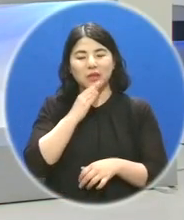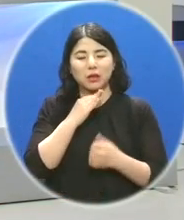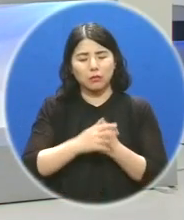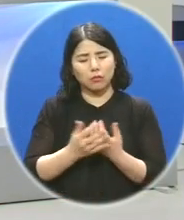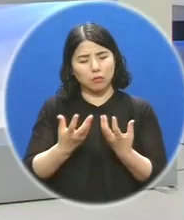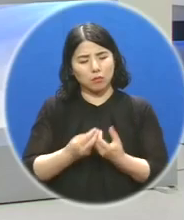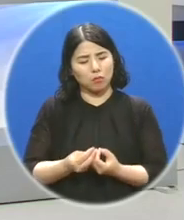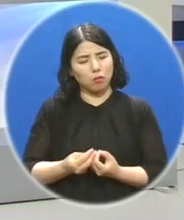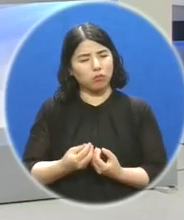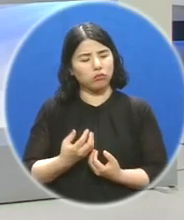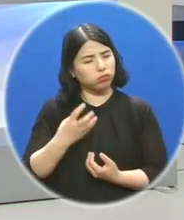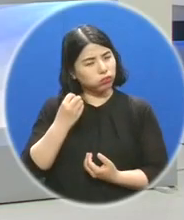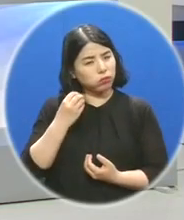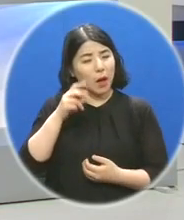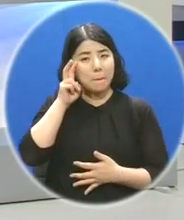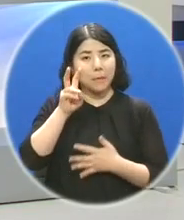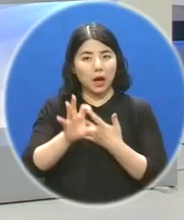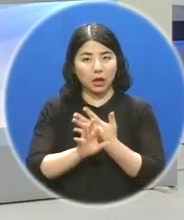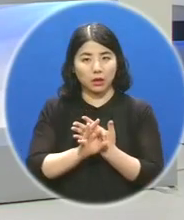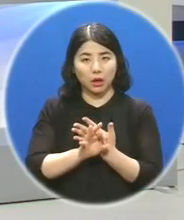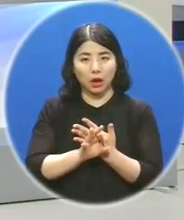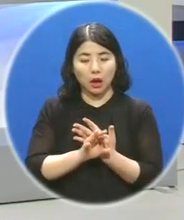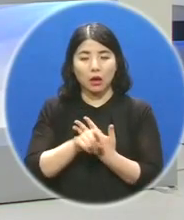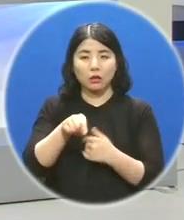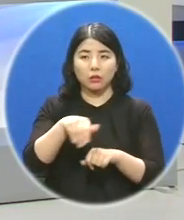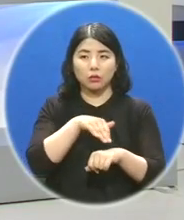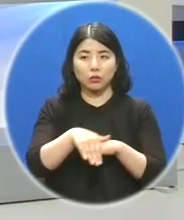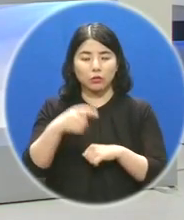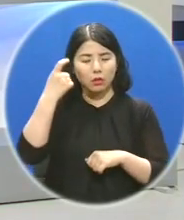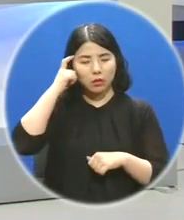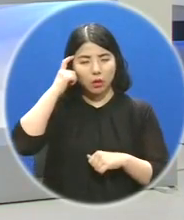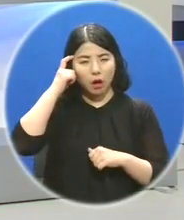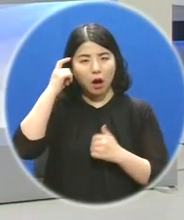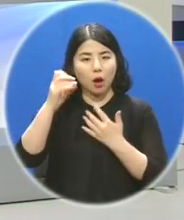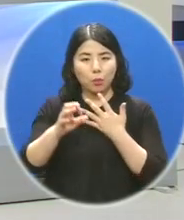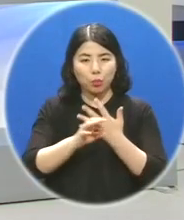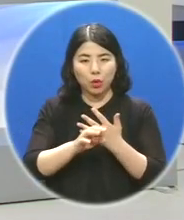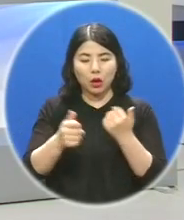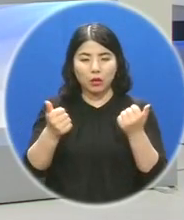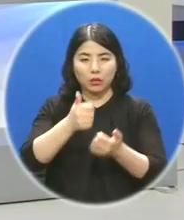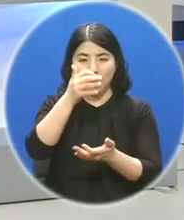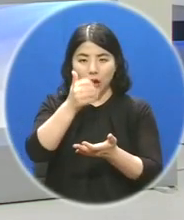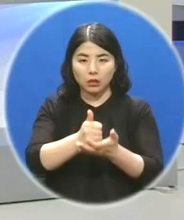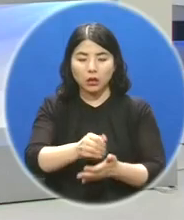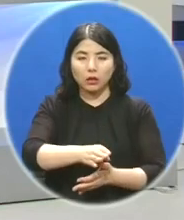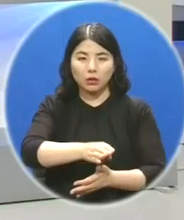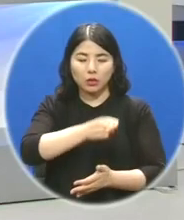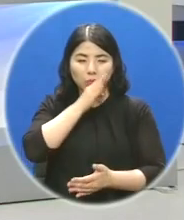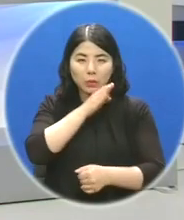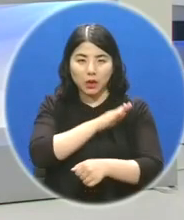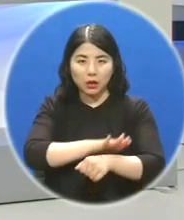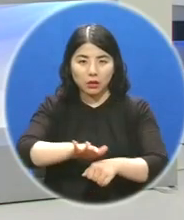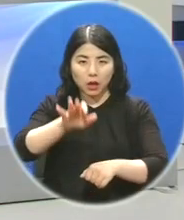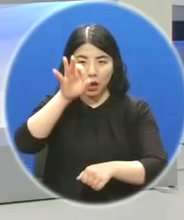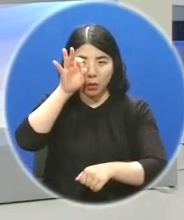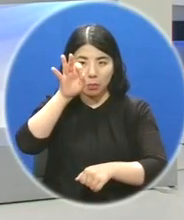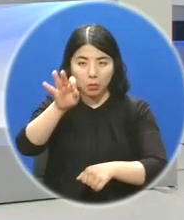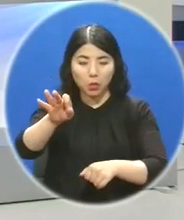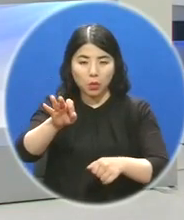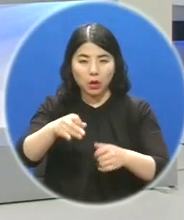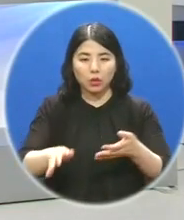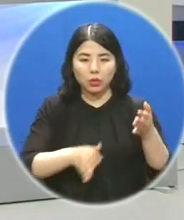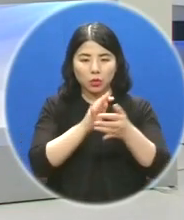이런 생각도 좀 드는 거예요. 만약에 그런 식으로 생각을 해본다면 의장님이 정말 잘 보여야 하는